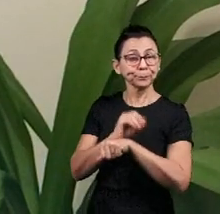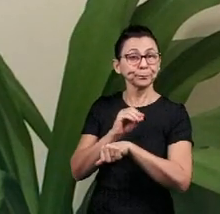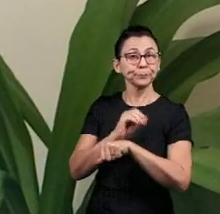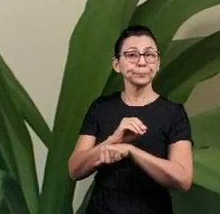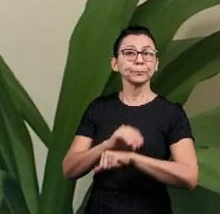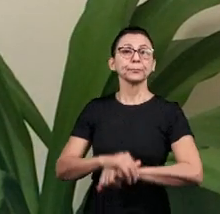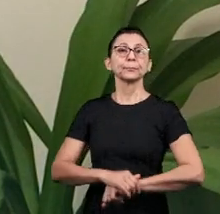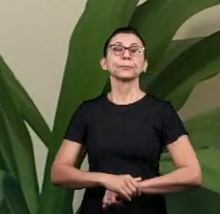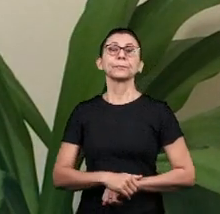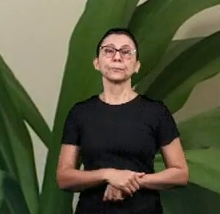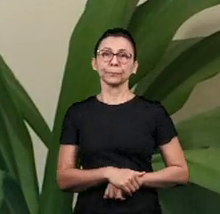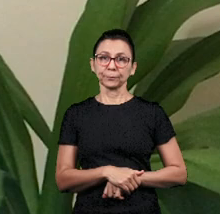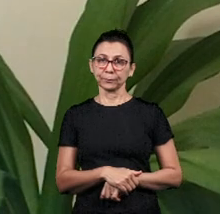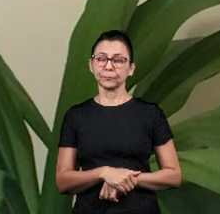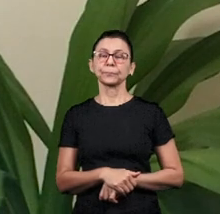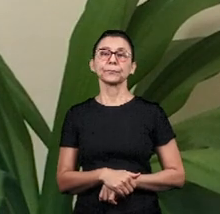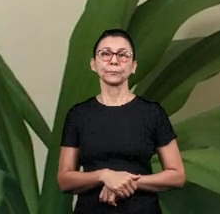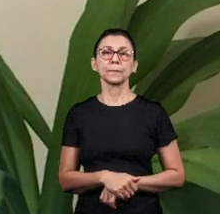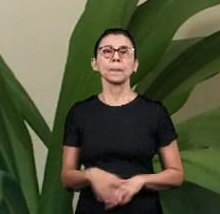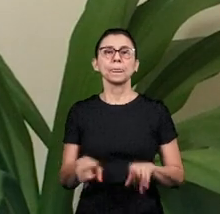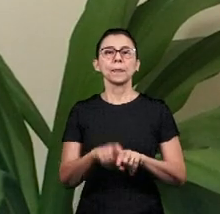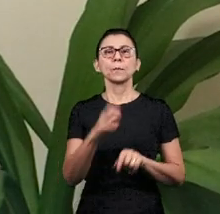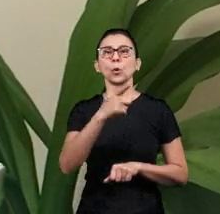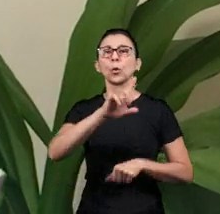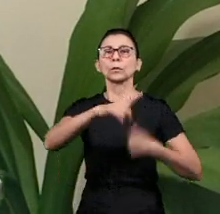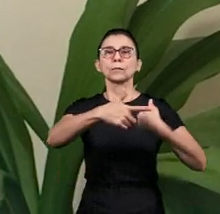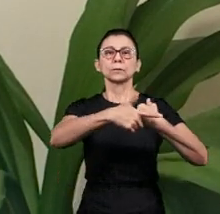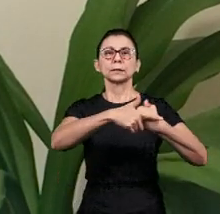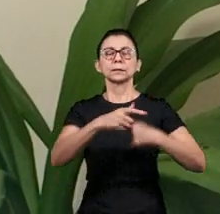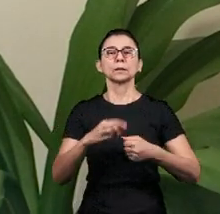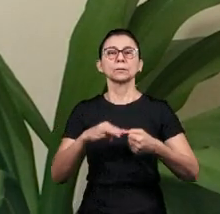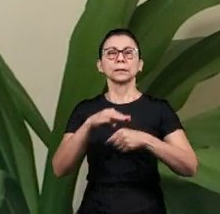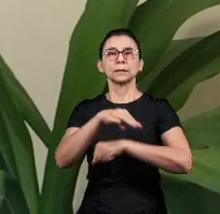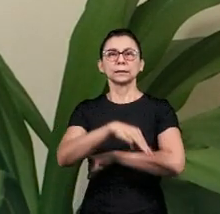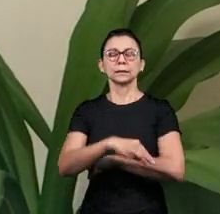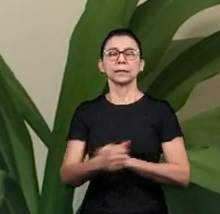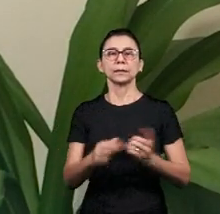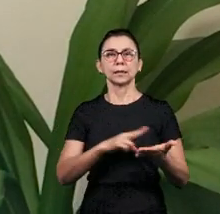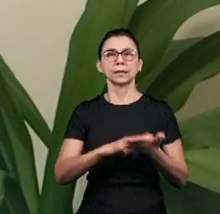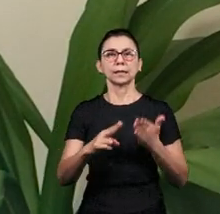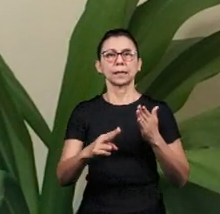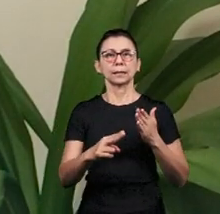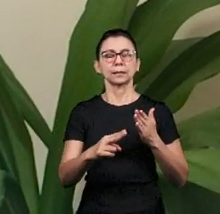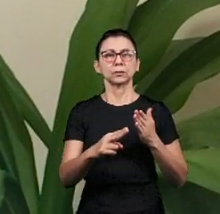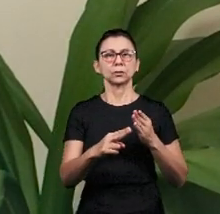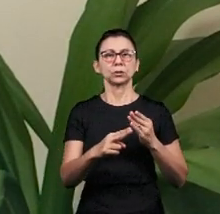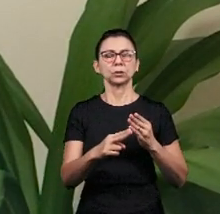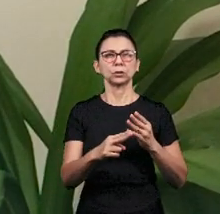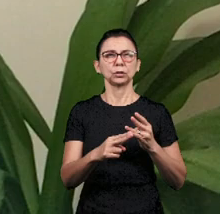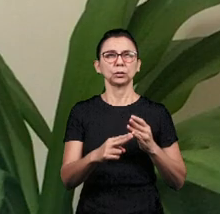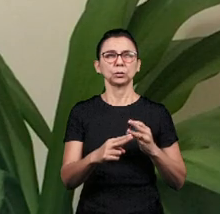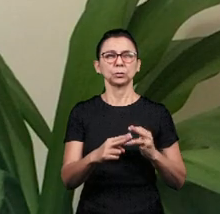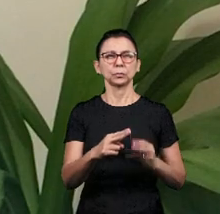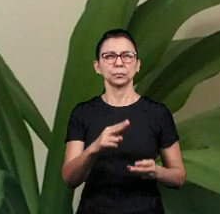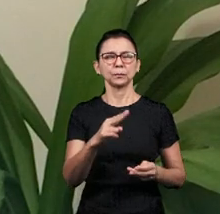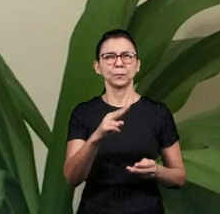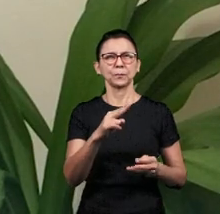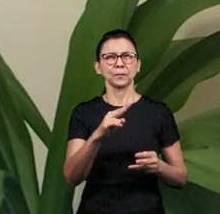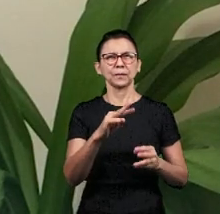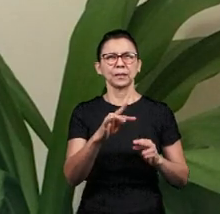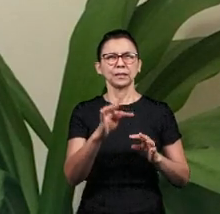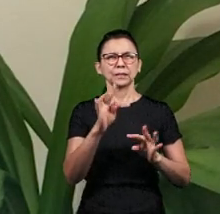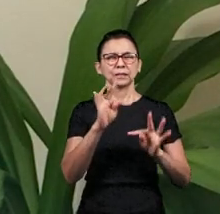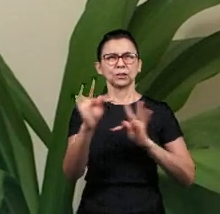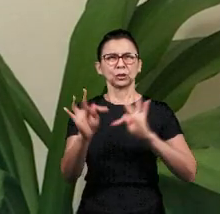du ministère du pasteur, comme Paul écrit à Tite, il écrit en disant, c'est pour cette raison que je t'ai laissé